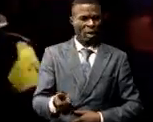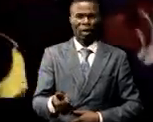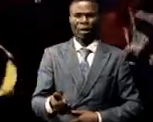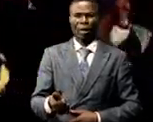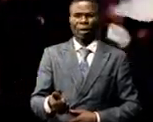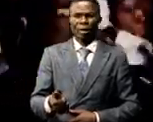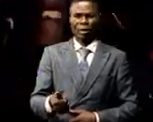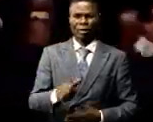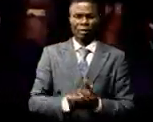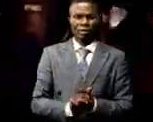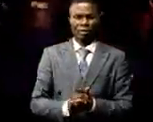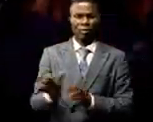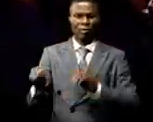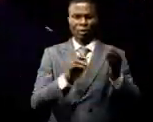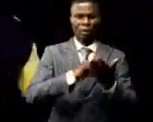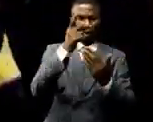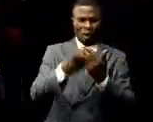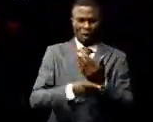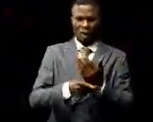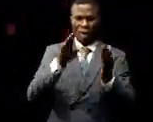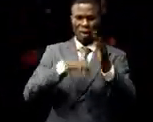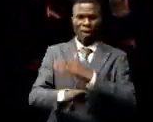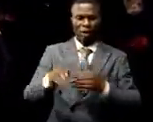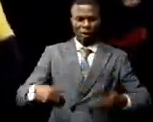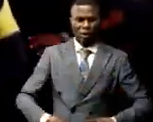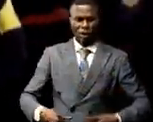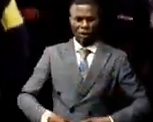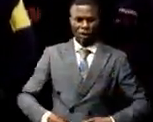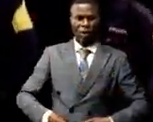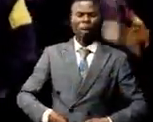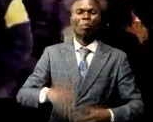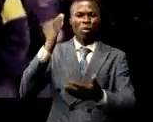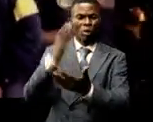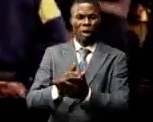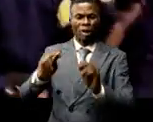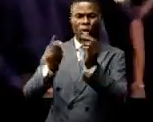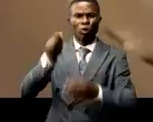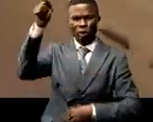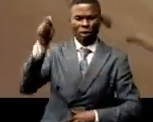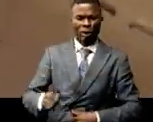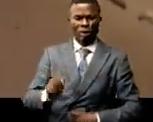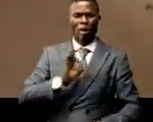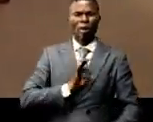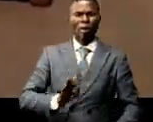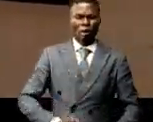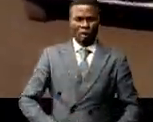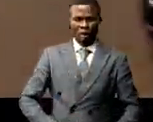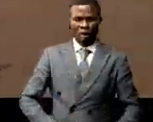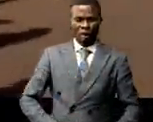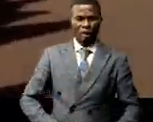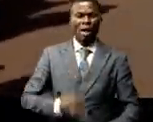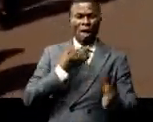la mise en place du programme de réinsertion pour les jeunes sortis de groupes armés, Félix-Antoine Tshisekedi a, comme un peu partout dans le